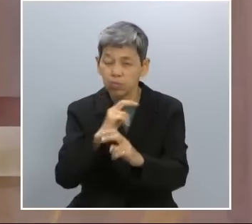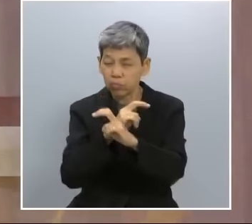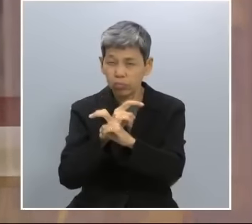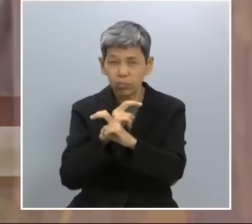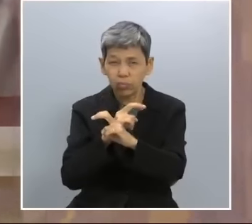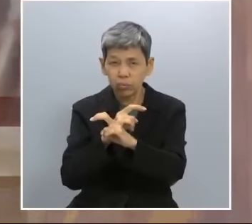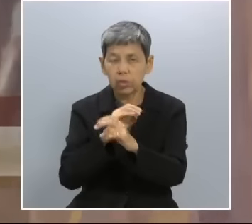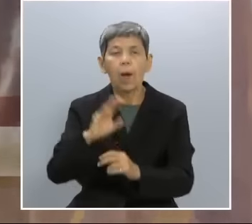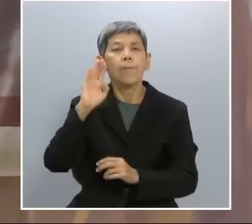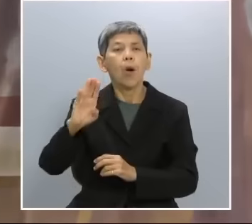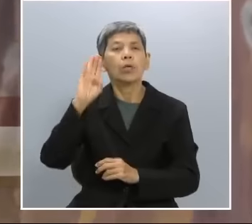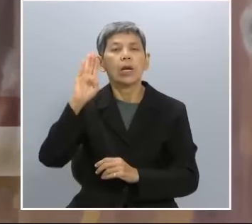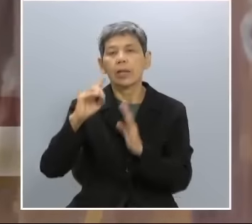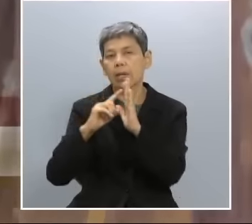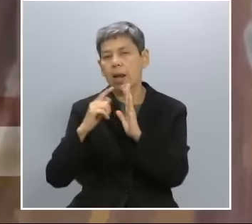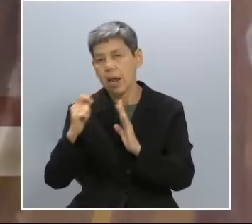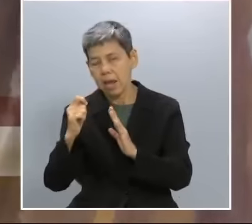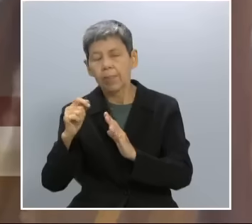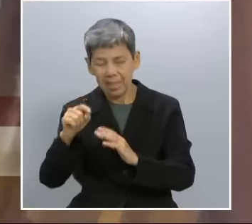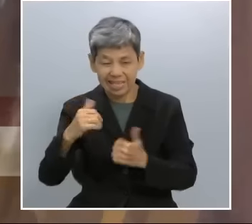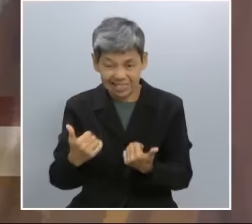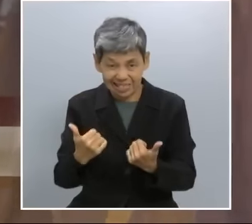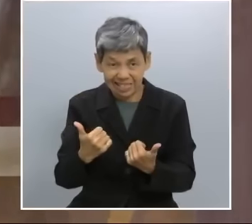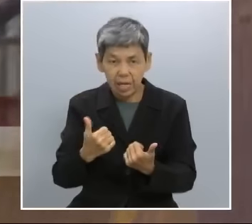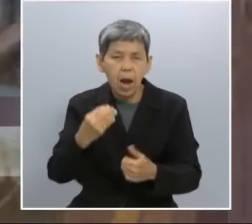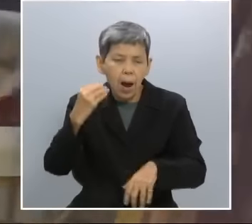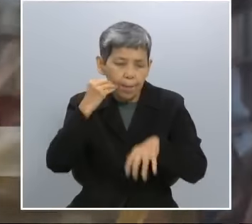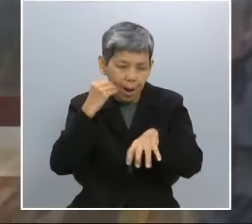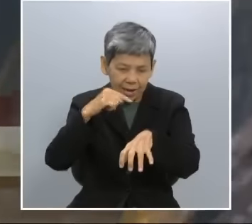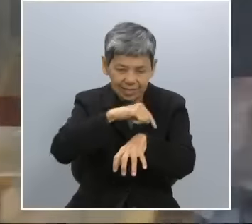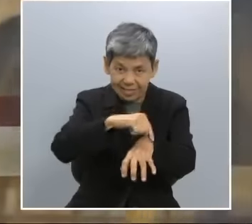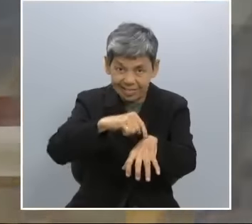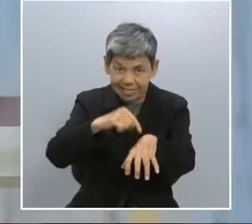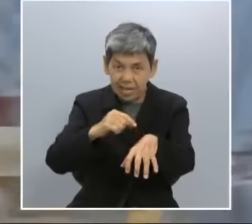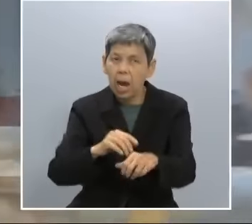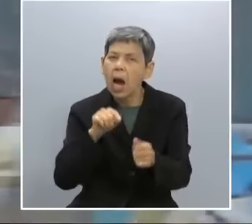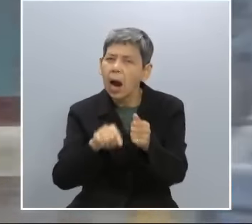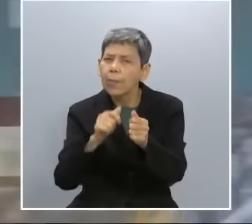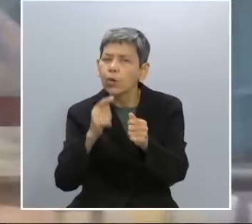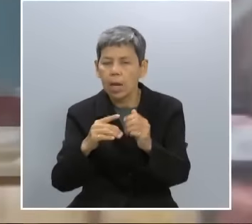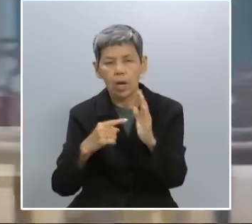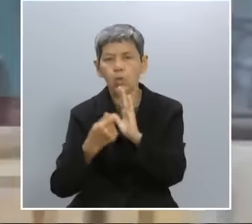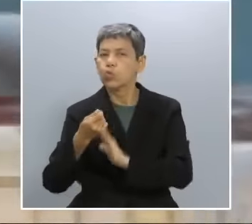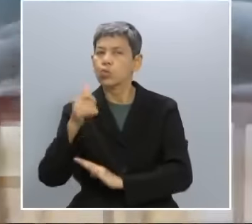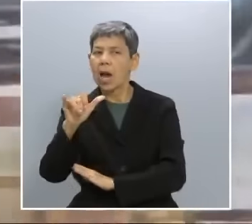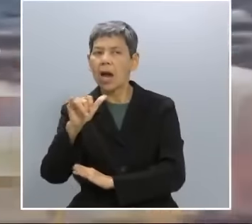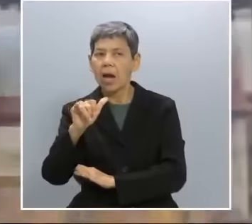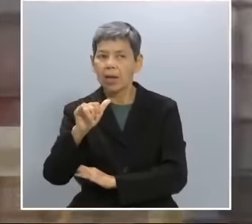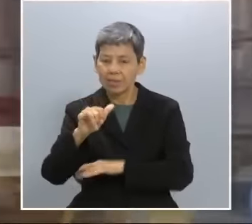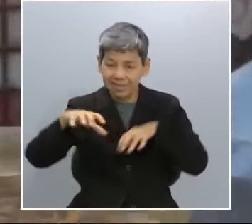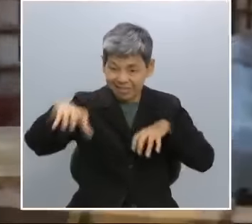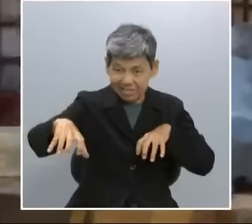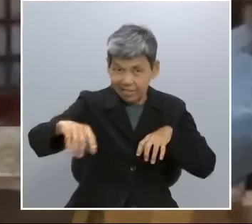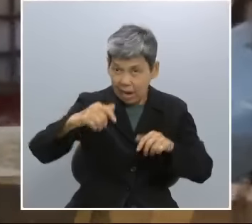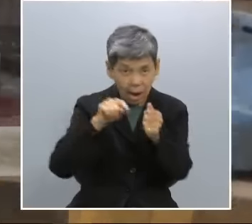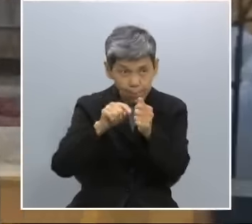พิษของบริษัทเอกอุทัยอยู่กลางหมู่บ้านตำบลสามบดิตอำเภออุทัยอยุธยาคนละจุดกับอำเภอภาชี